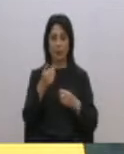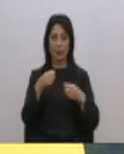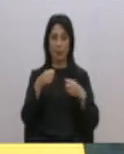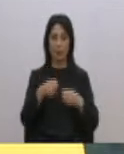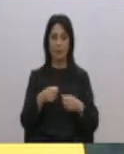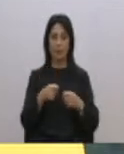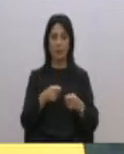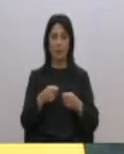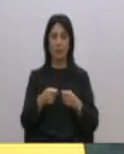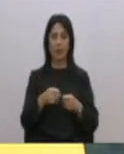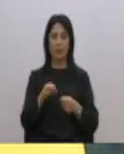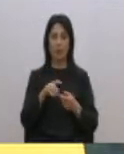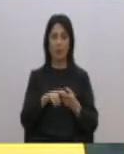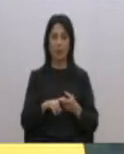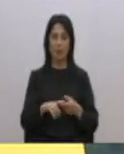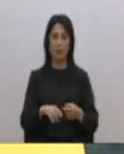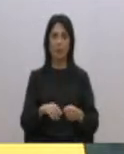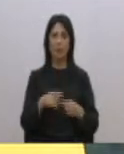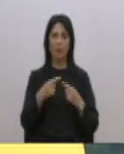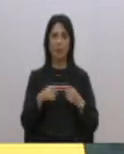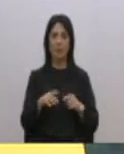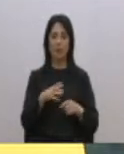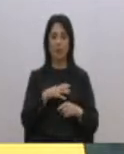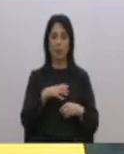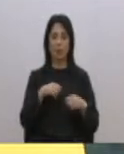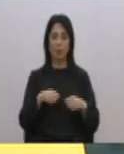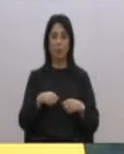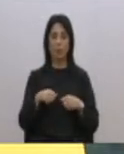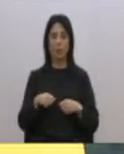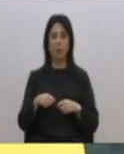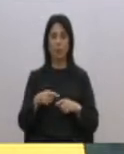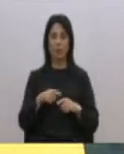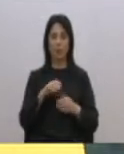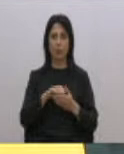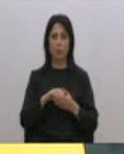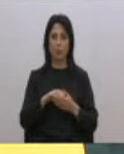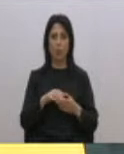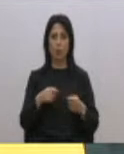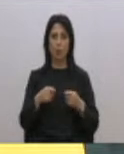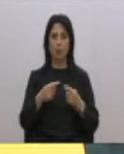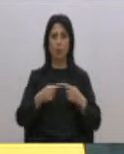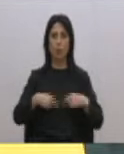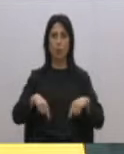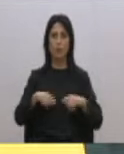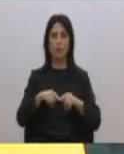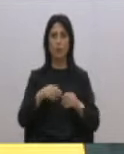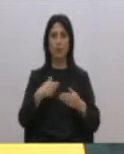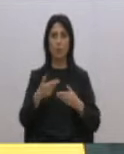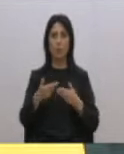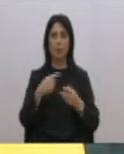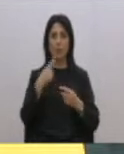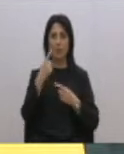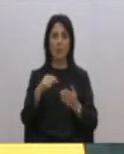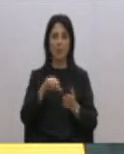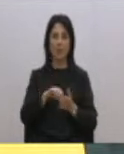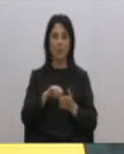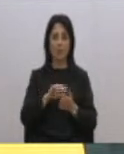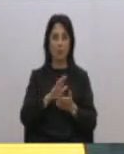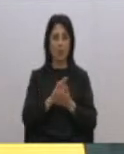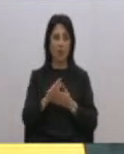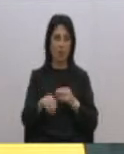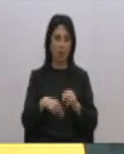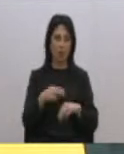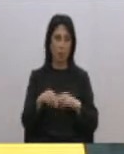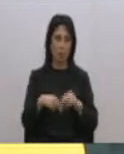უფლებების მართვის შესახებ, სხვა ქონებრივი უფლებების კოლექტიურ საფუძველზე მართველი ორგანიზაციების მოწოდებული ინფორმაცია